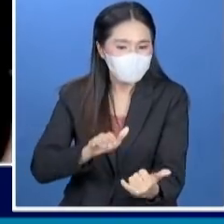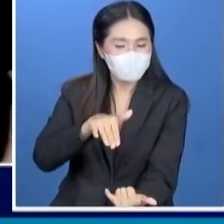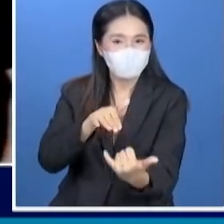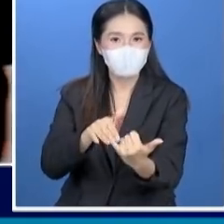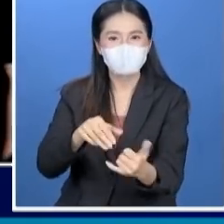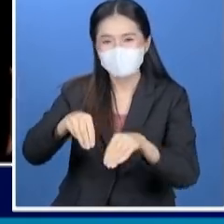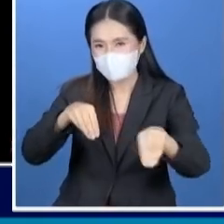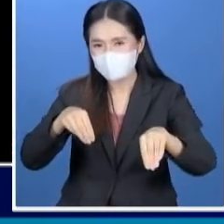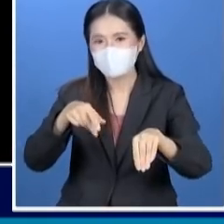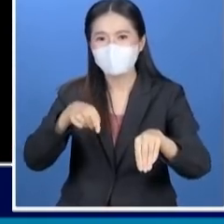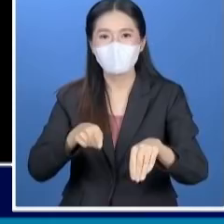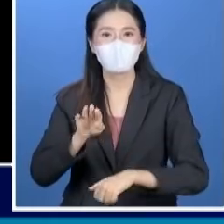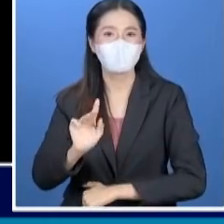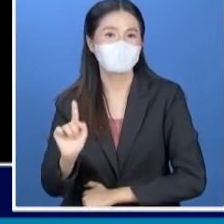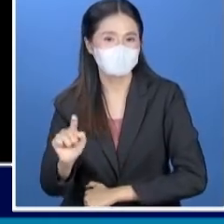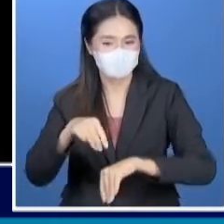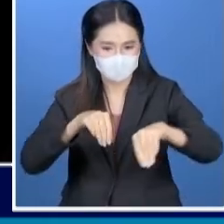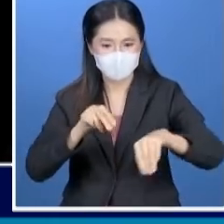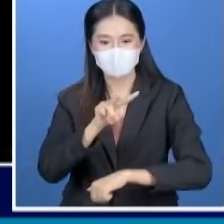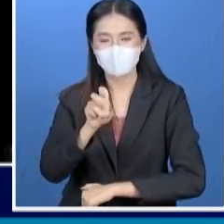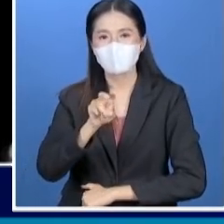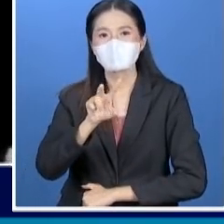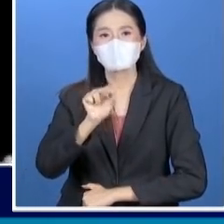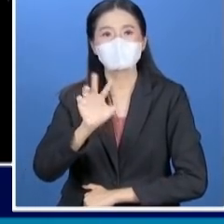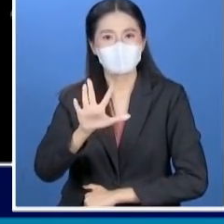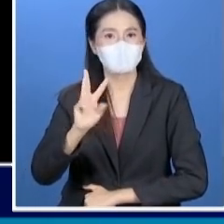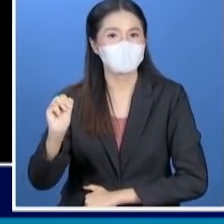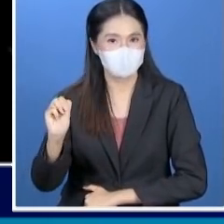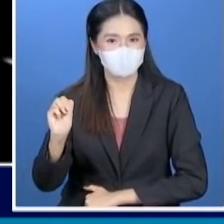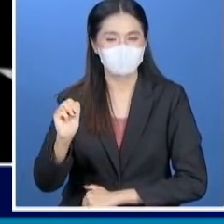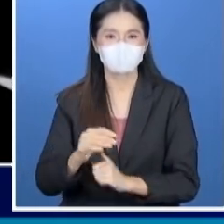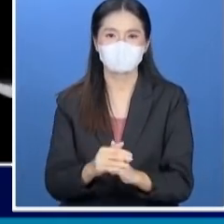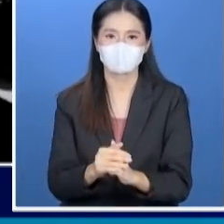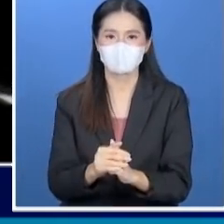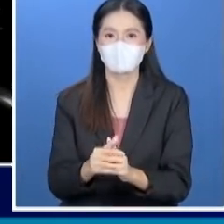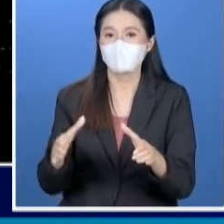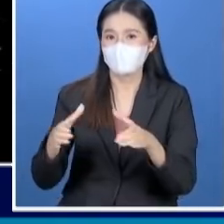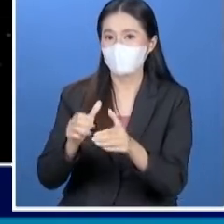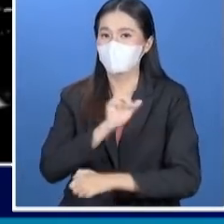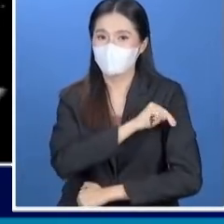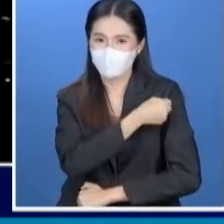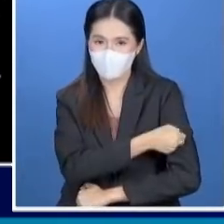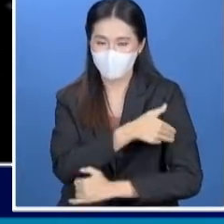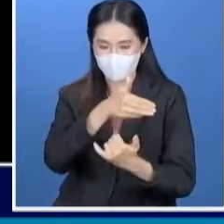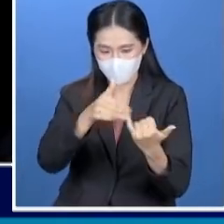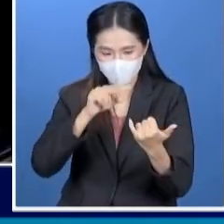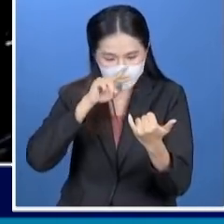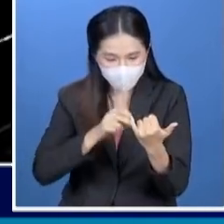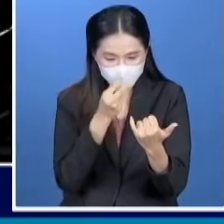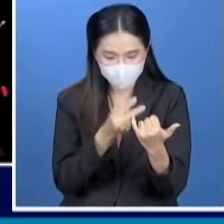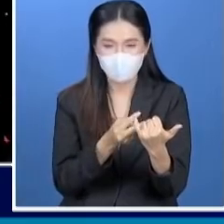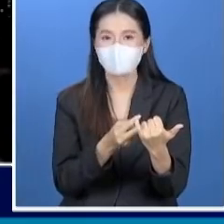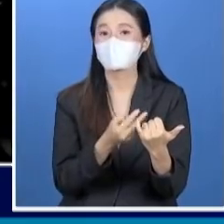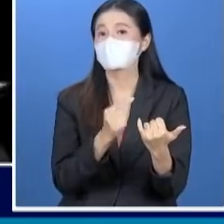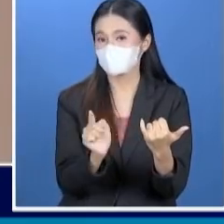าเรือพิบูลสงคราม1ประมาณ235เมตรจึงได้ร่วมกับแพทย์ทำการชันสูตรพลิกศพห